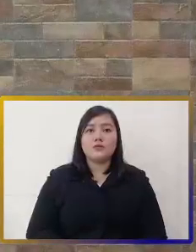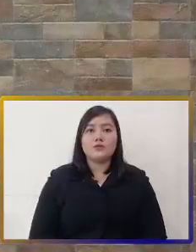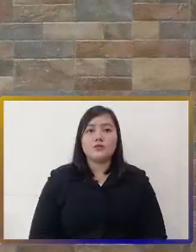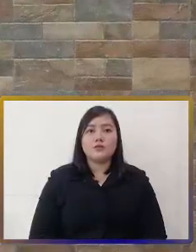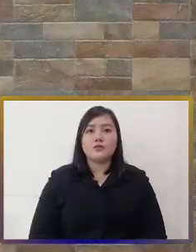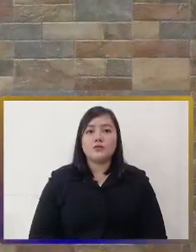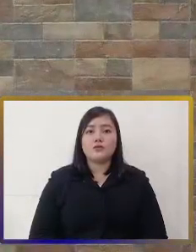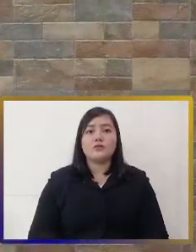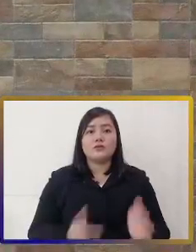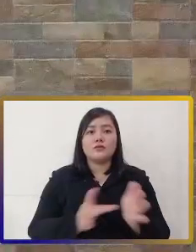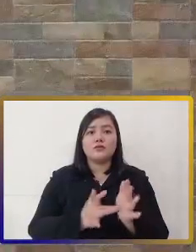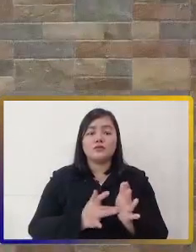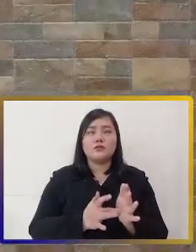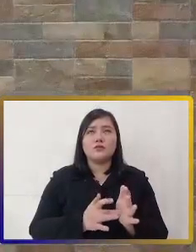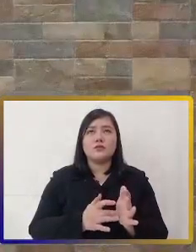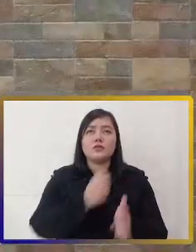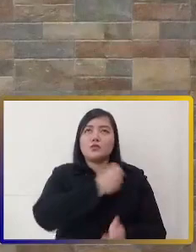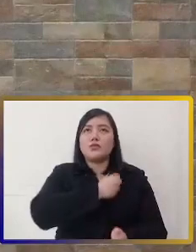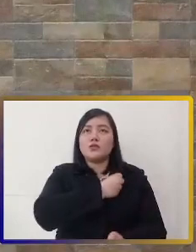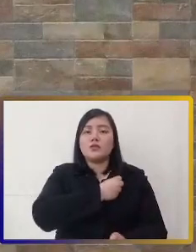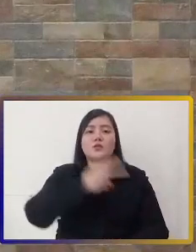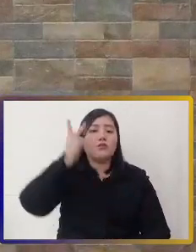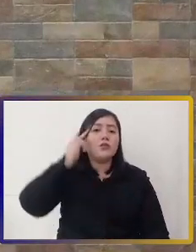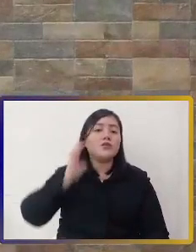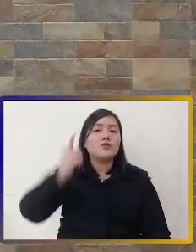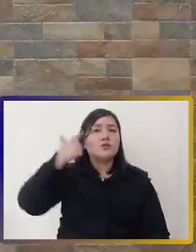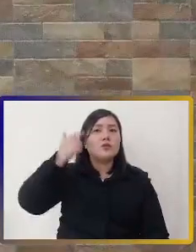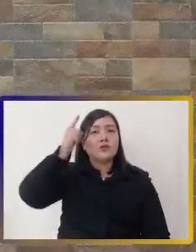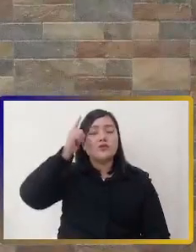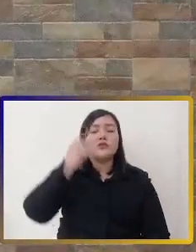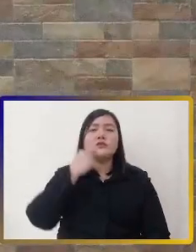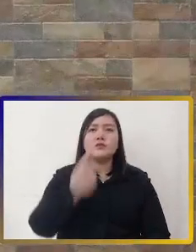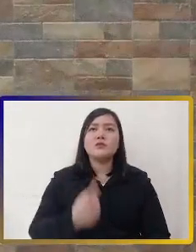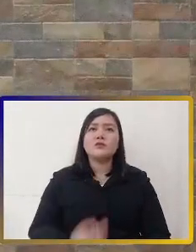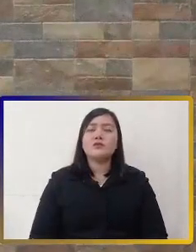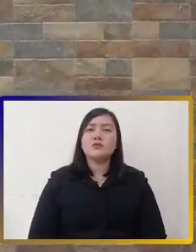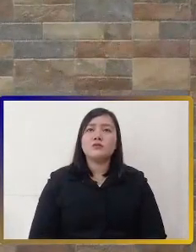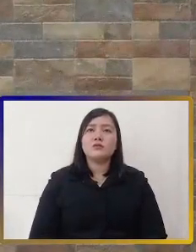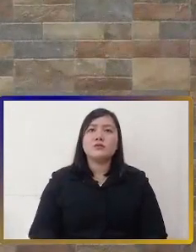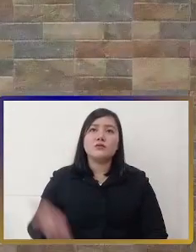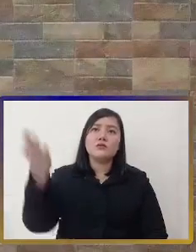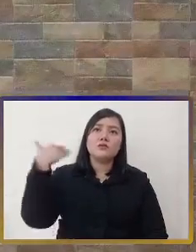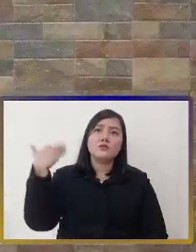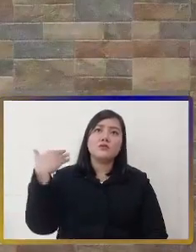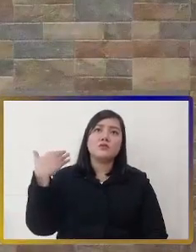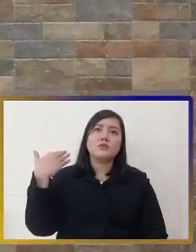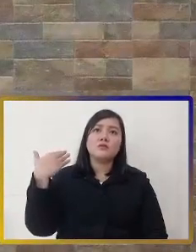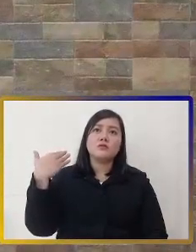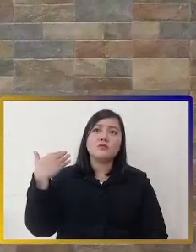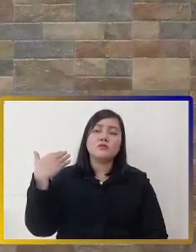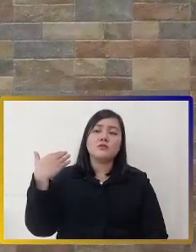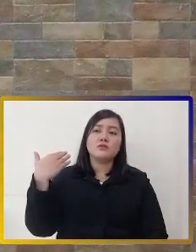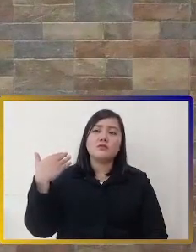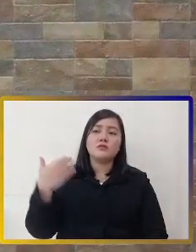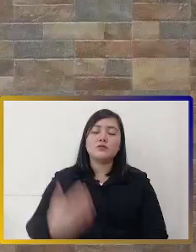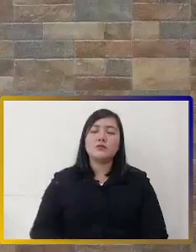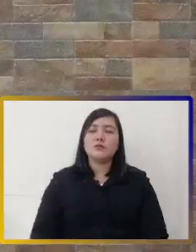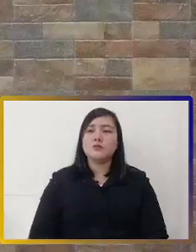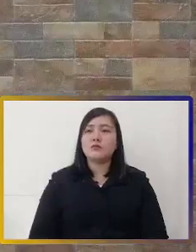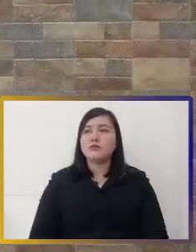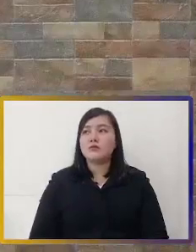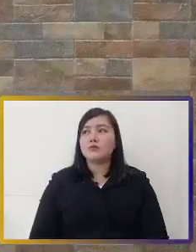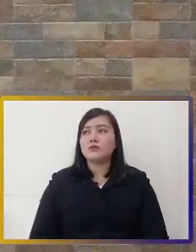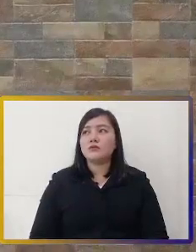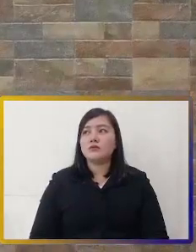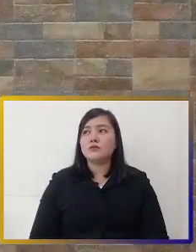si Pastor Hill last time. Naalala niyo po noong discord, yung hinarap nila ang Panginoong Hesukristo at sinabi nila, bakit yung